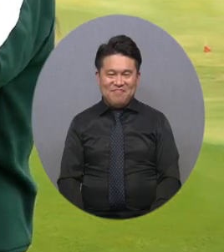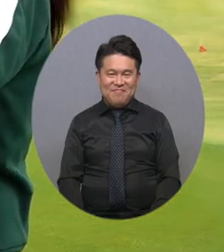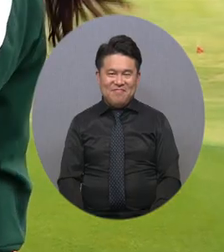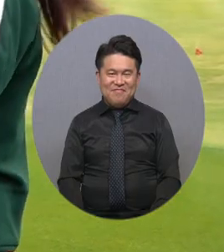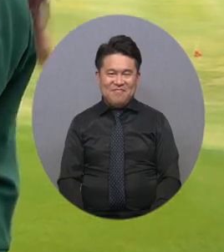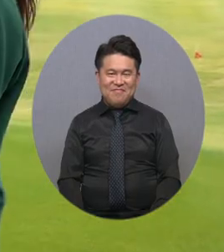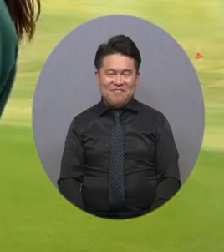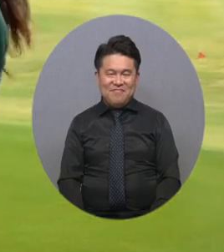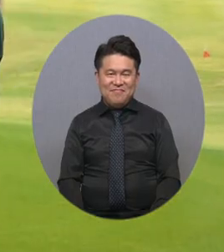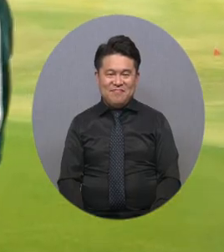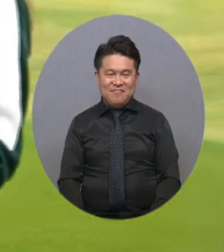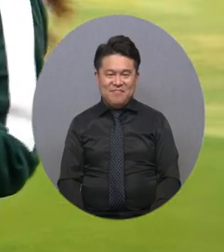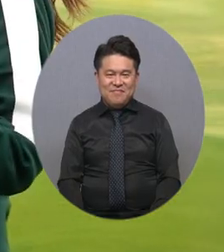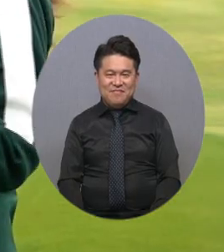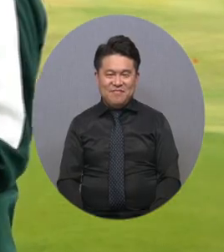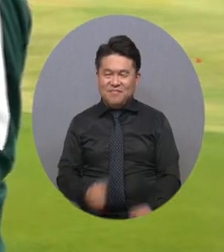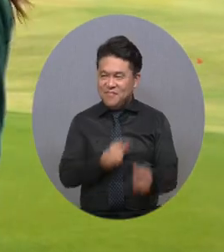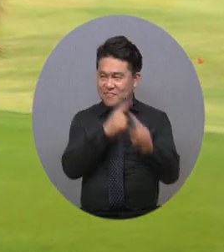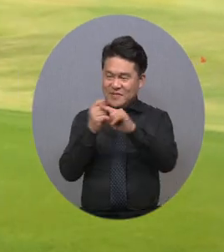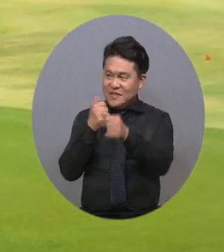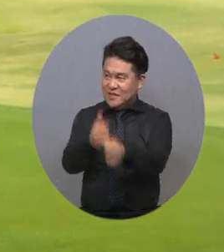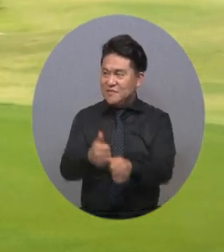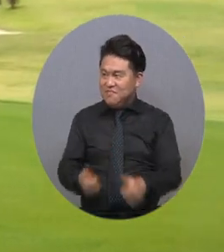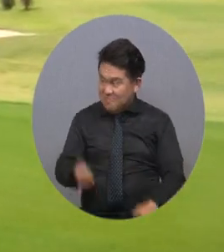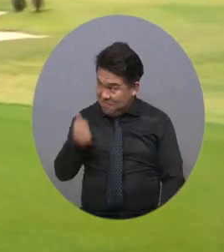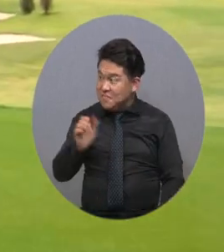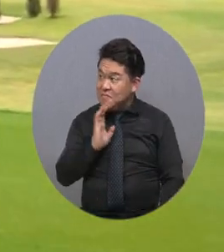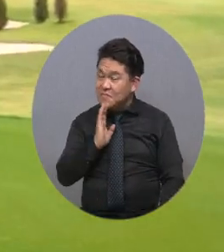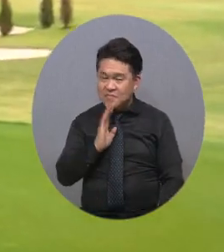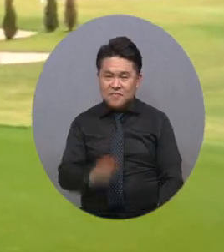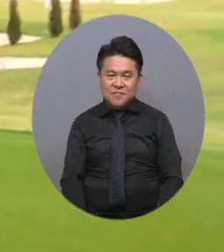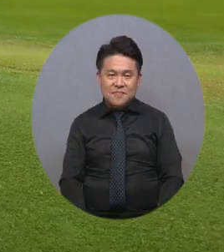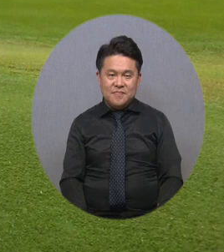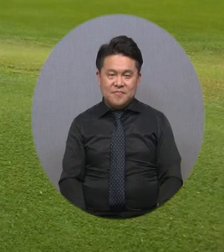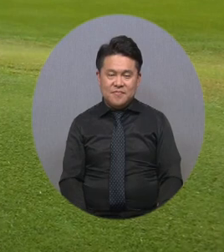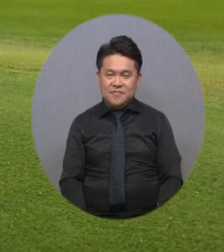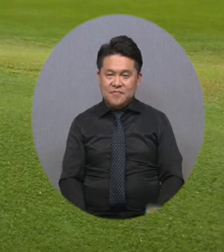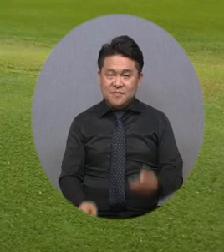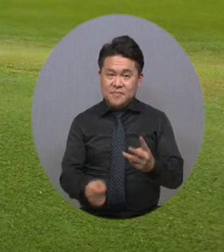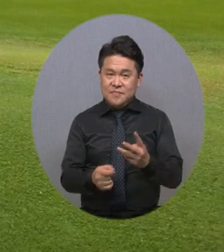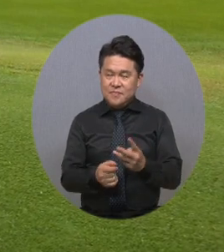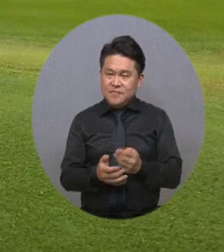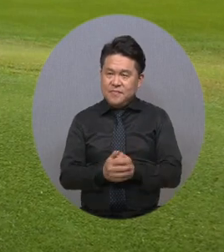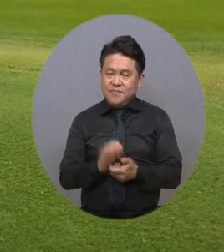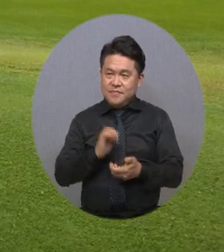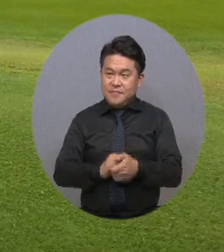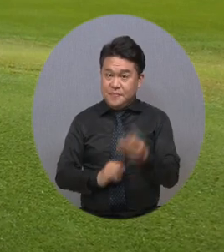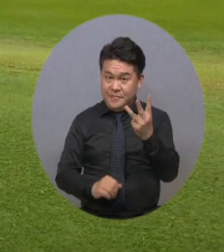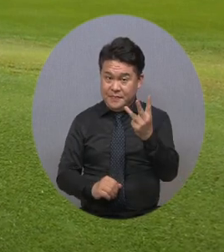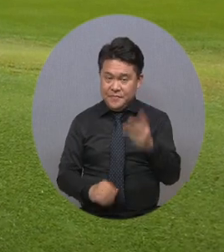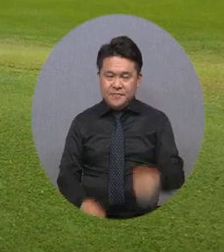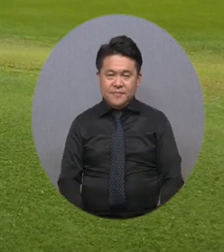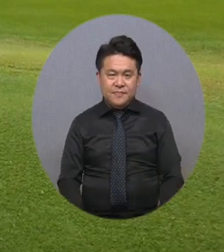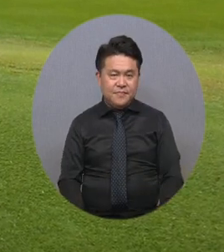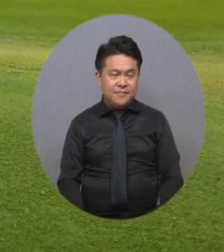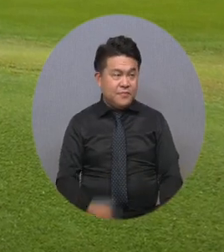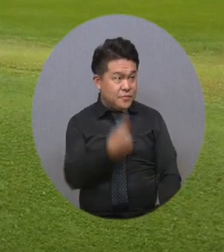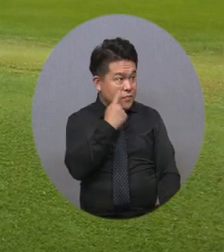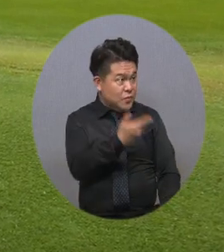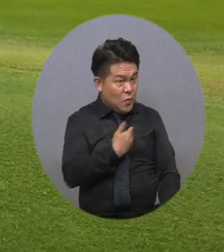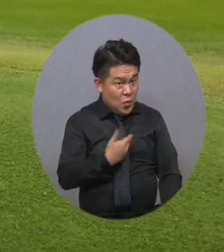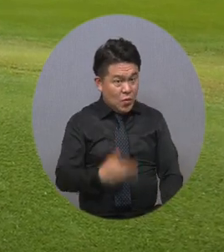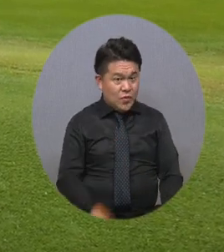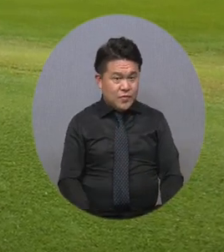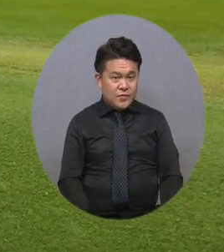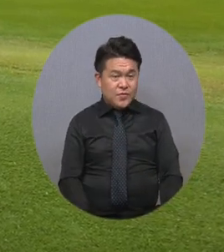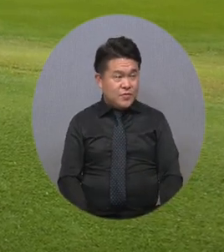오, 언니 좋다, 무조건 좋다. 이겨야겠다. 와, 좋다, 좋다. 완전 이기면 되겠다. 어. 파3잖아. 그러면 봐줄까요? 네. 이기 해줄까요?